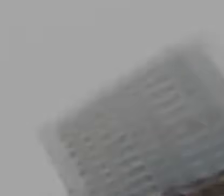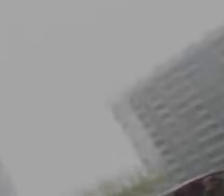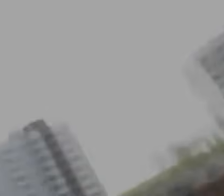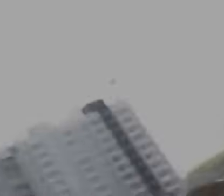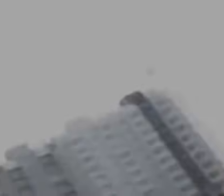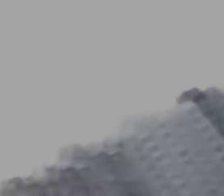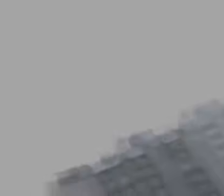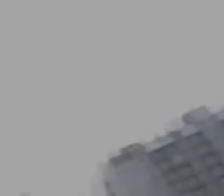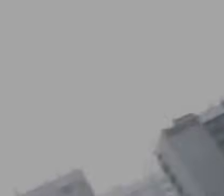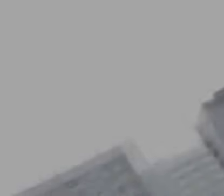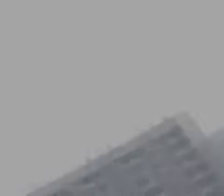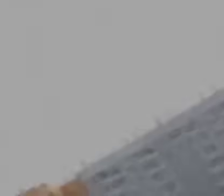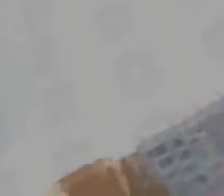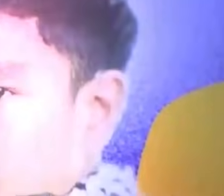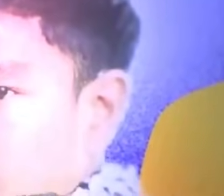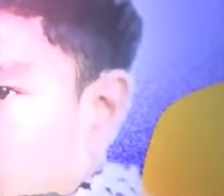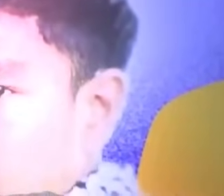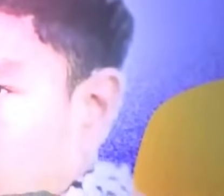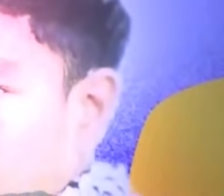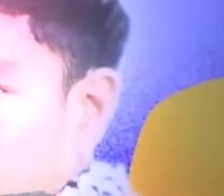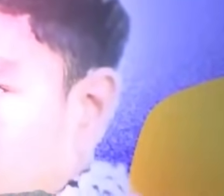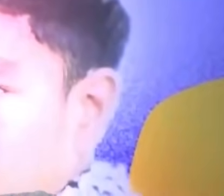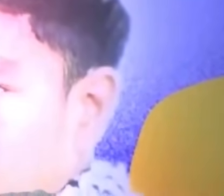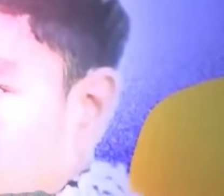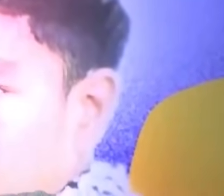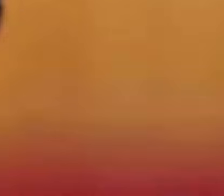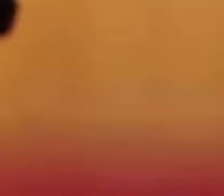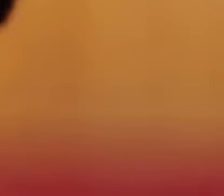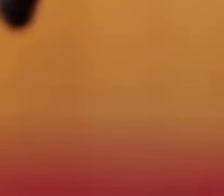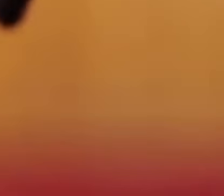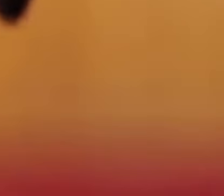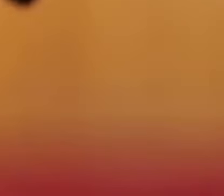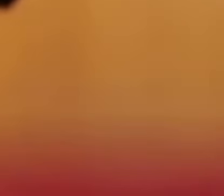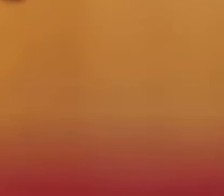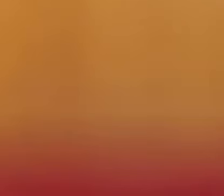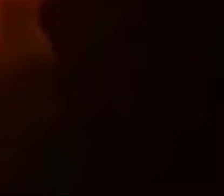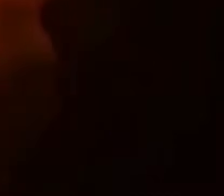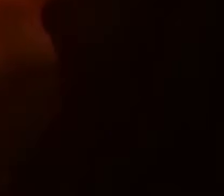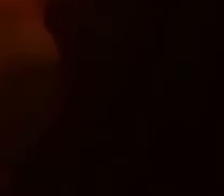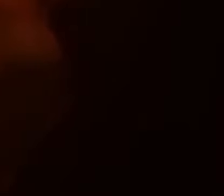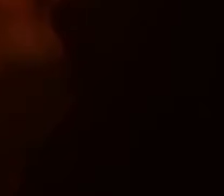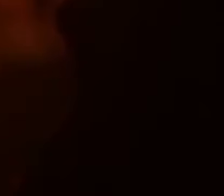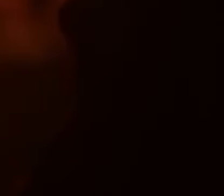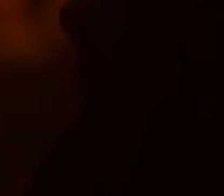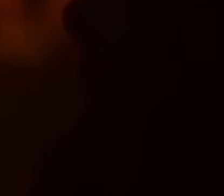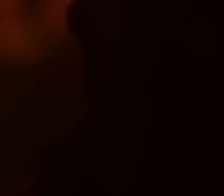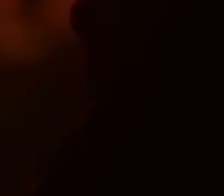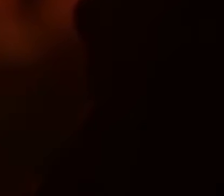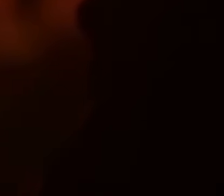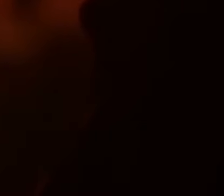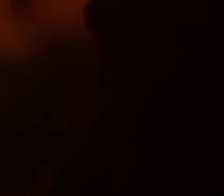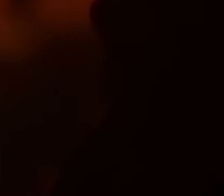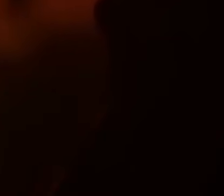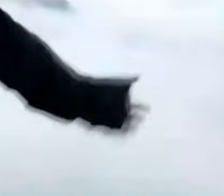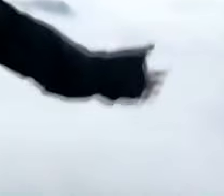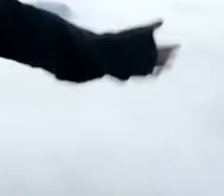Kedudukan itu terlampau kecil. Yang paling tinggi yang pertama Allah berikan bagi orang yang ingin mendekat kepada Allah, Allah janjikan